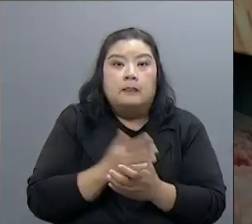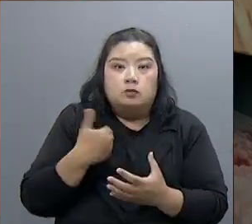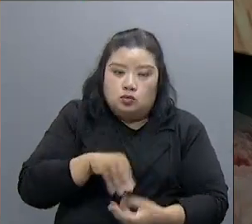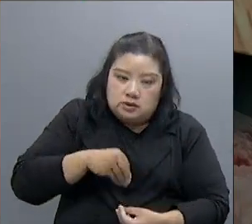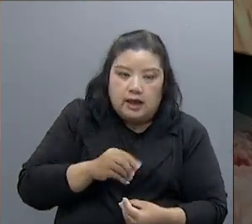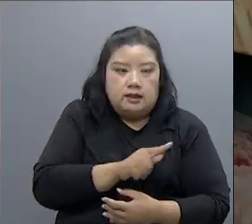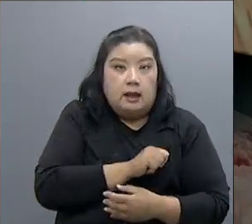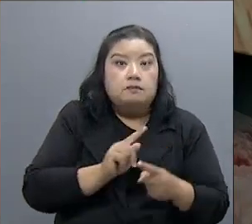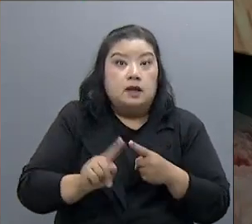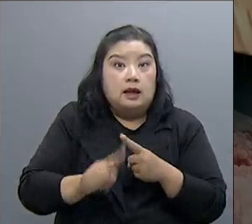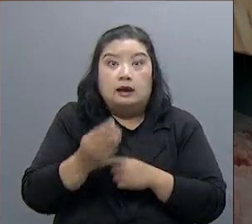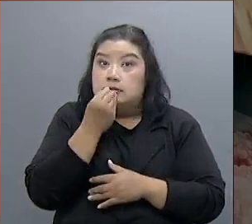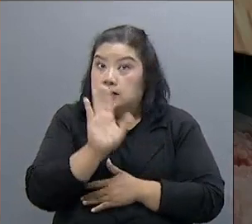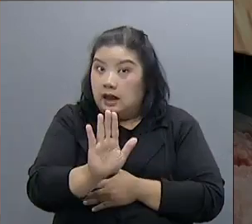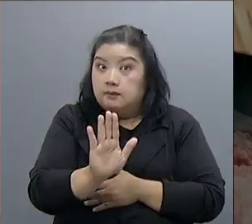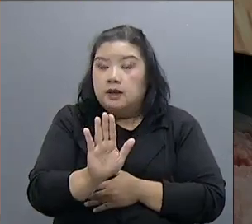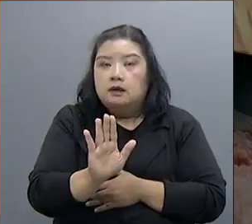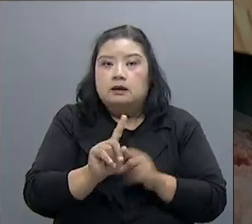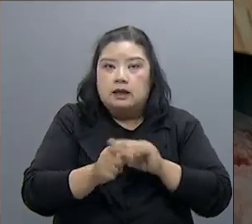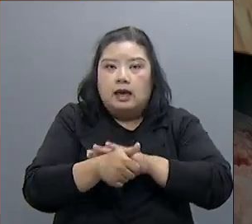าเพื่อบริโภคนะครับ